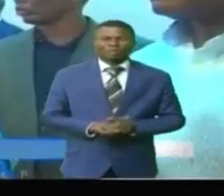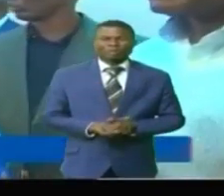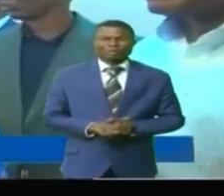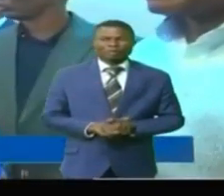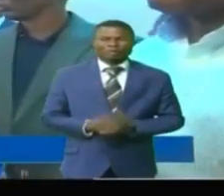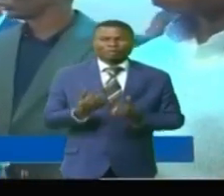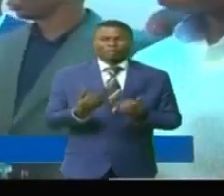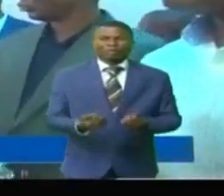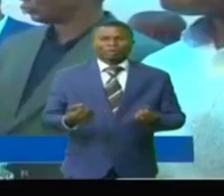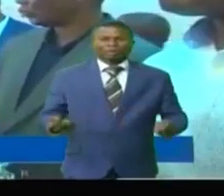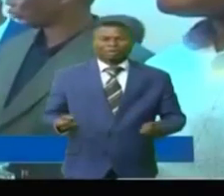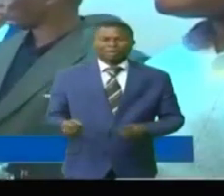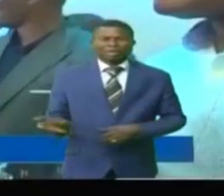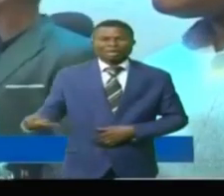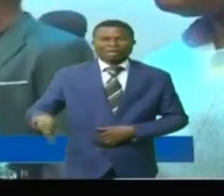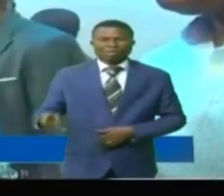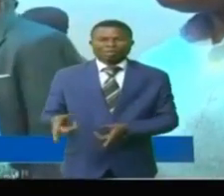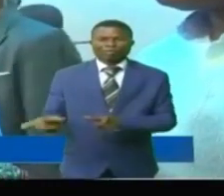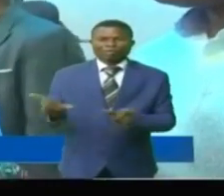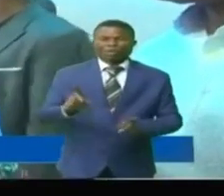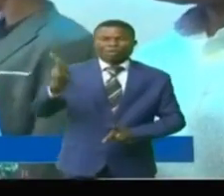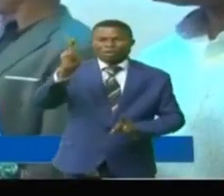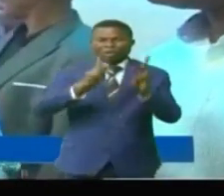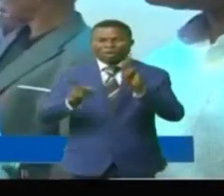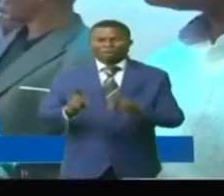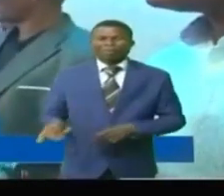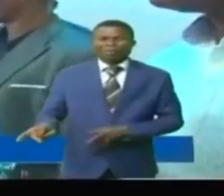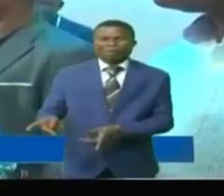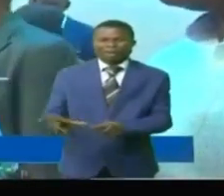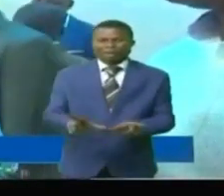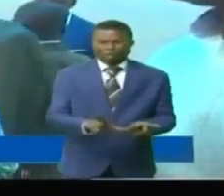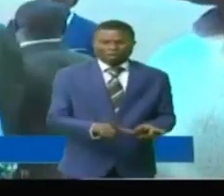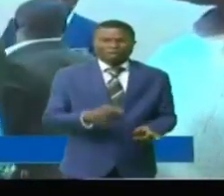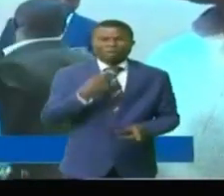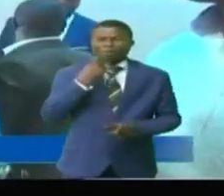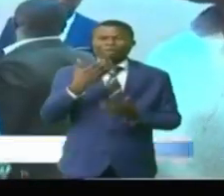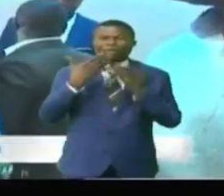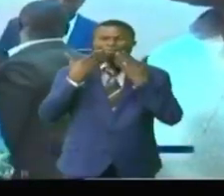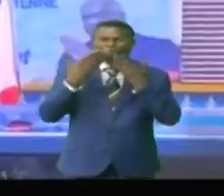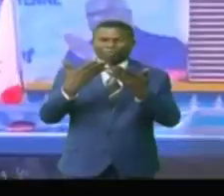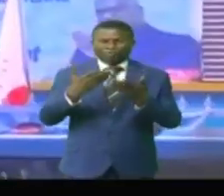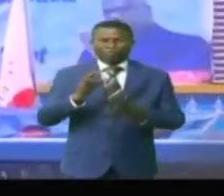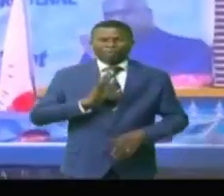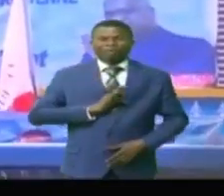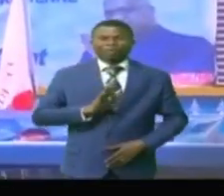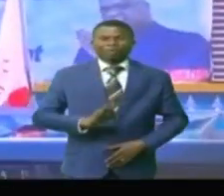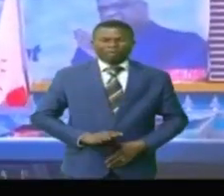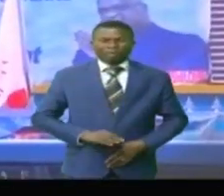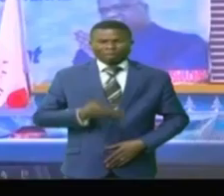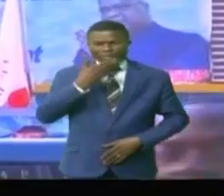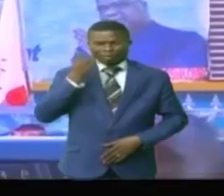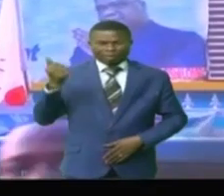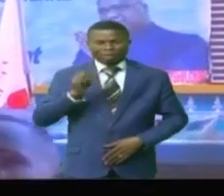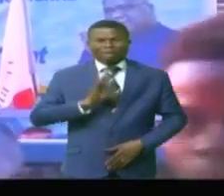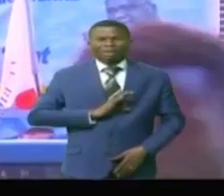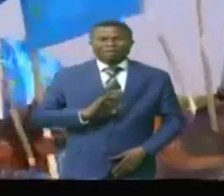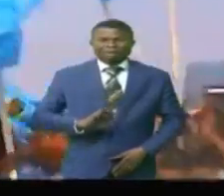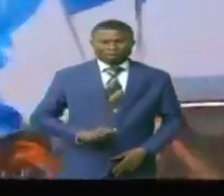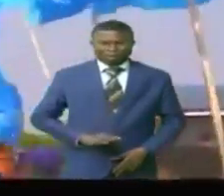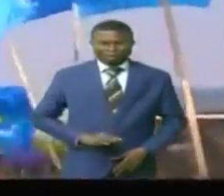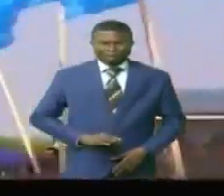Les enfants du Lualaba, la population du Lualaba dit merci. Merci à Fati, parce que Fati a